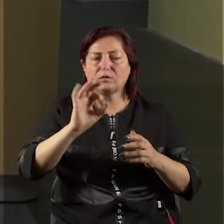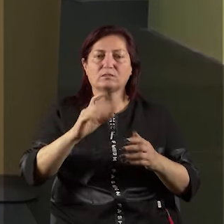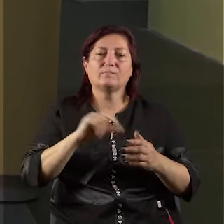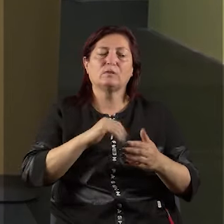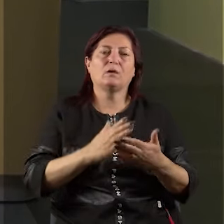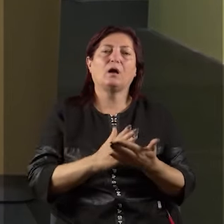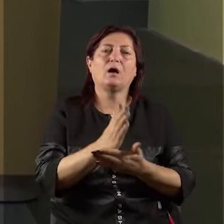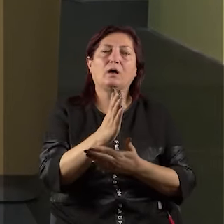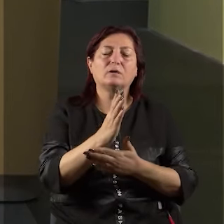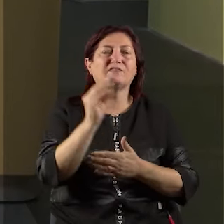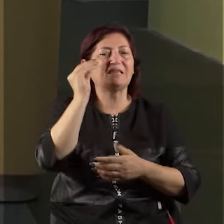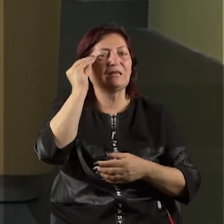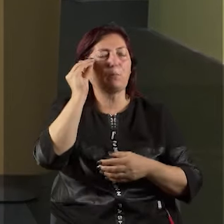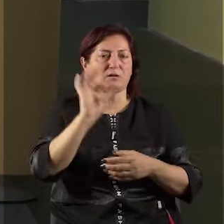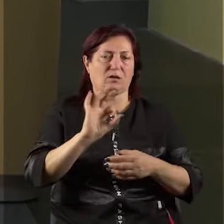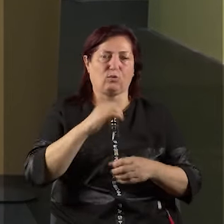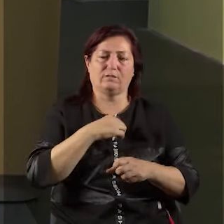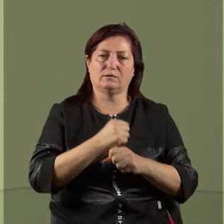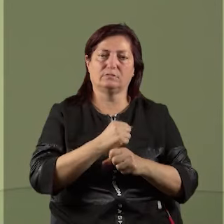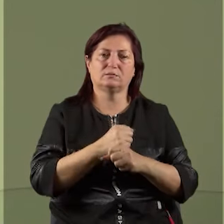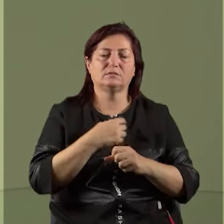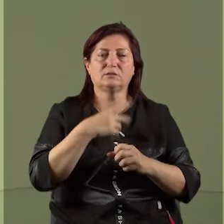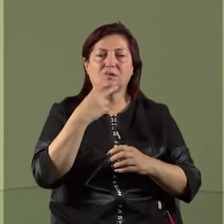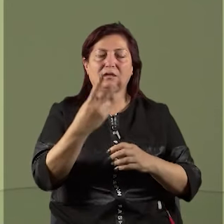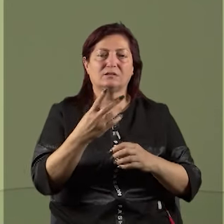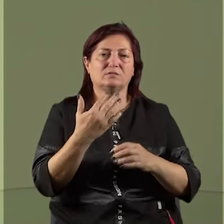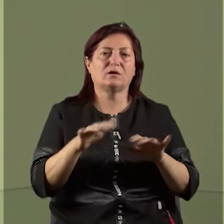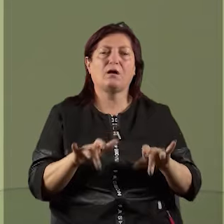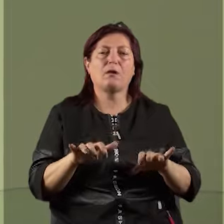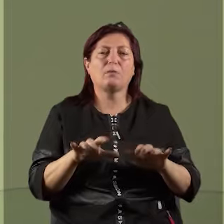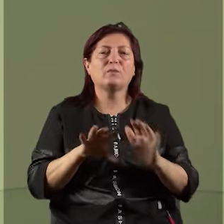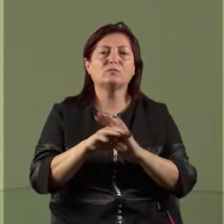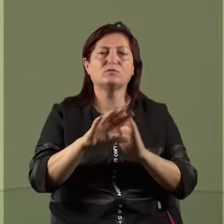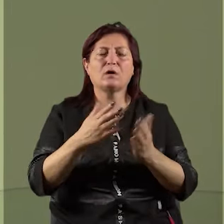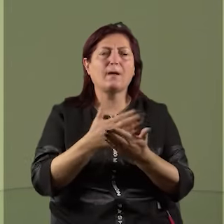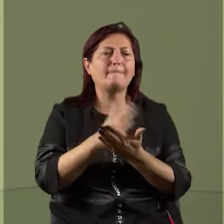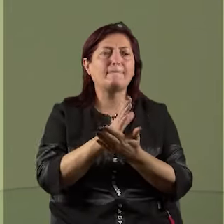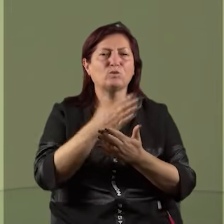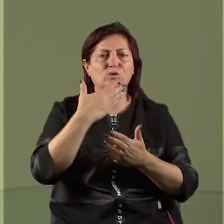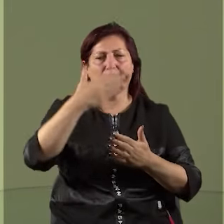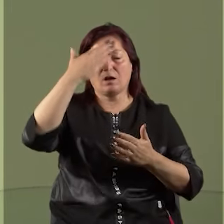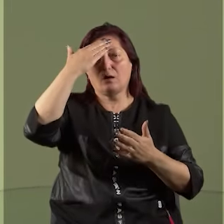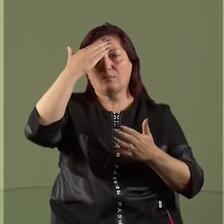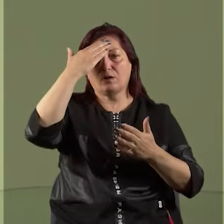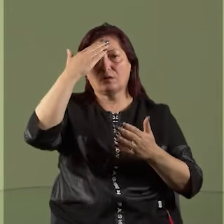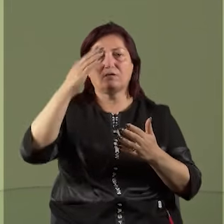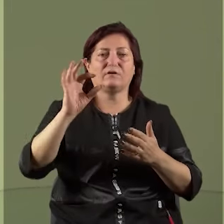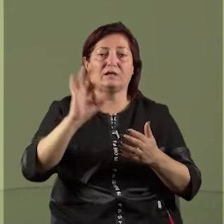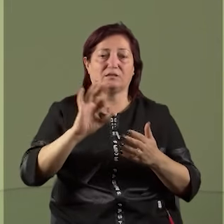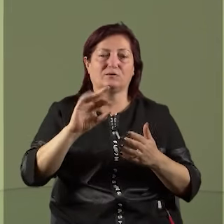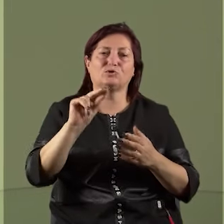առաքելությամբ է ստեղծված, նպատակով է ստեղծված։ Ես տեսա համացանցում մի այսպիսի տեղեկություն, որ ամբողջ ամառվա ընթացքում Չարենցյան ամառ, հա,